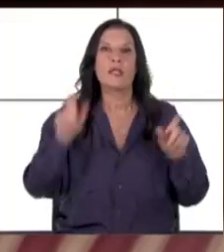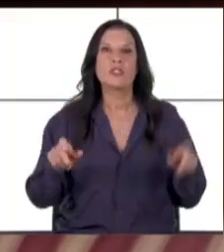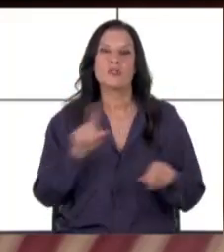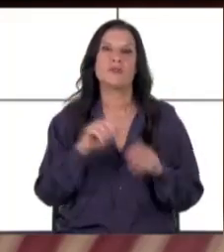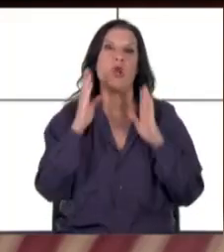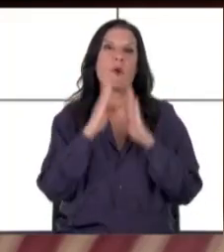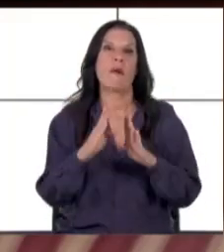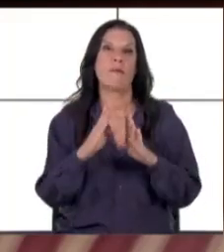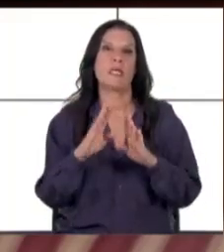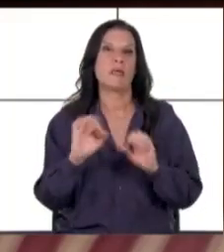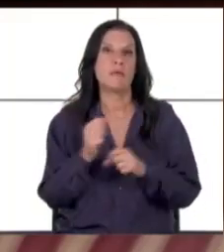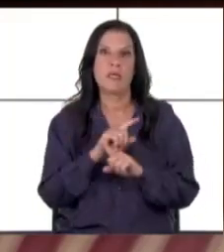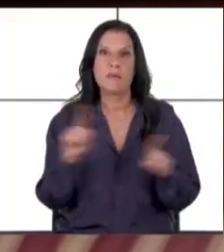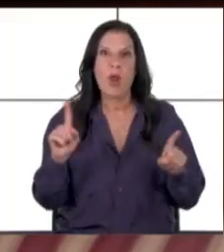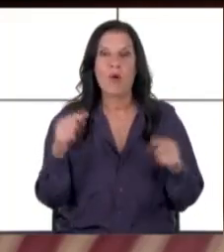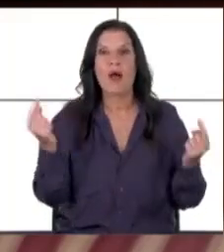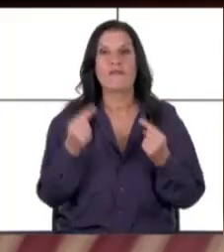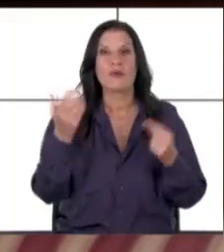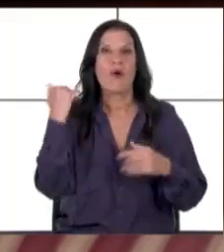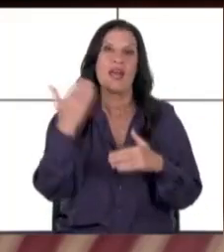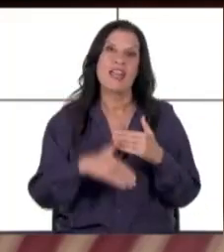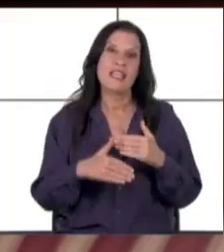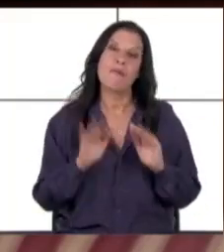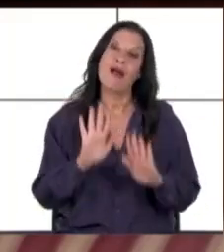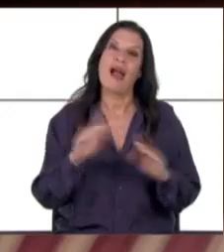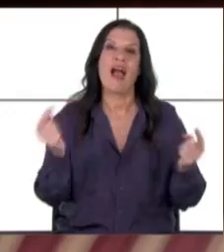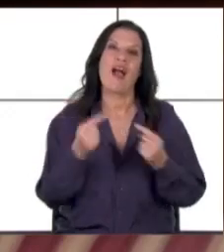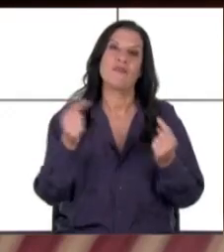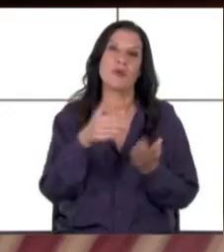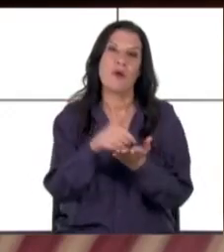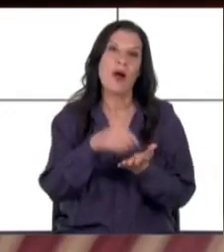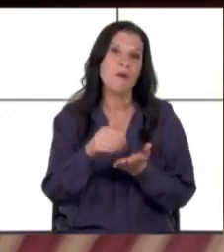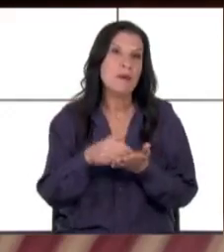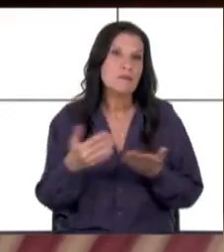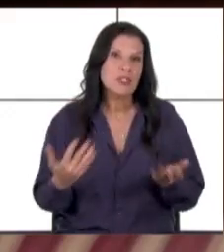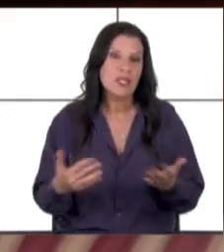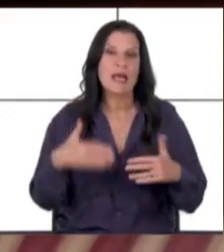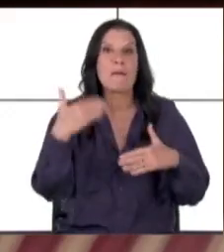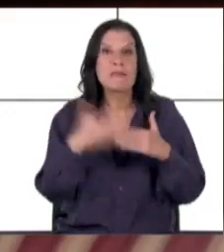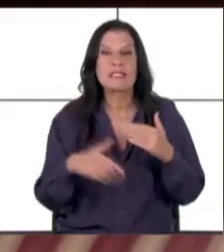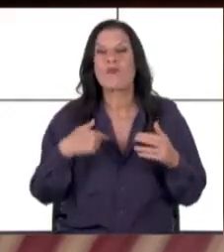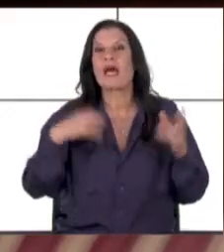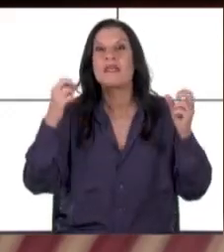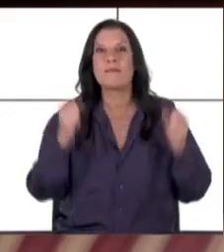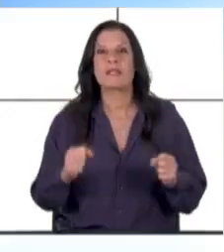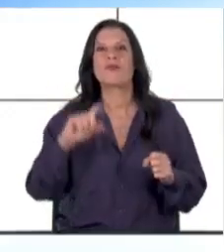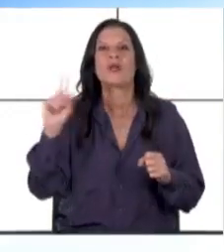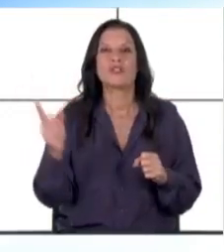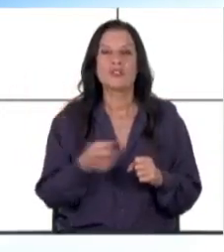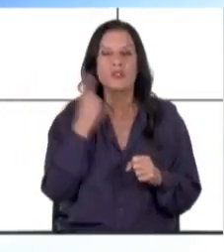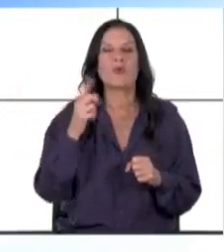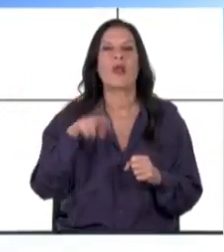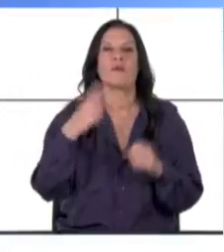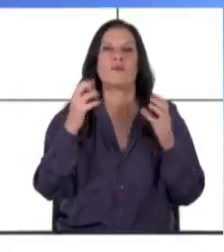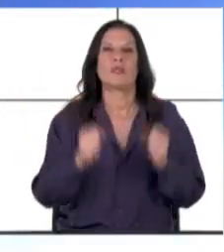הוויכוח היה נגמר, וככה הוויכוח מתמשך. בסופו של דבר אני בטוח שכולם יהיו משוכנעים בזה. זה